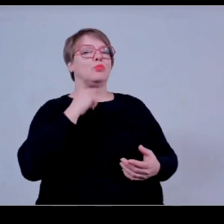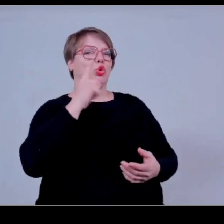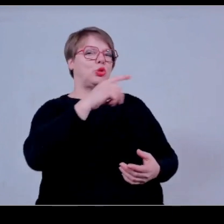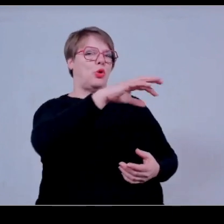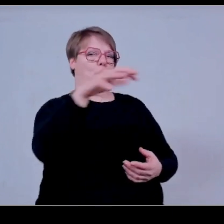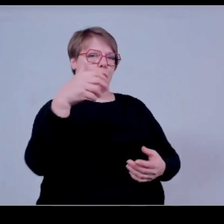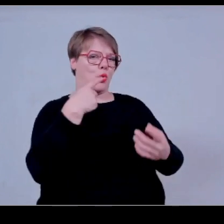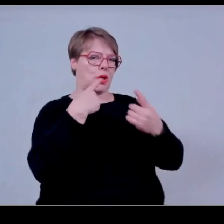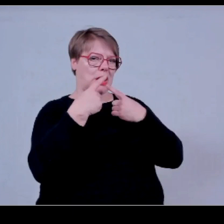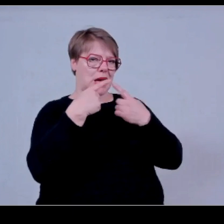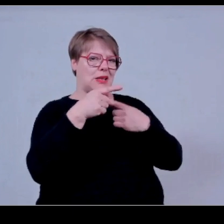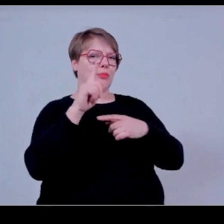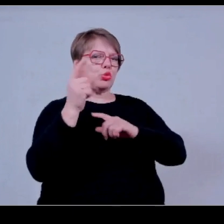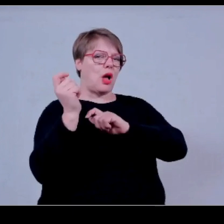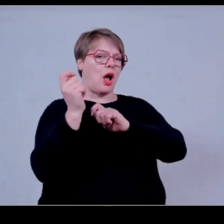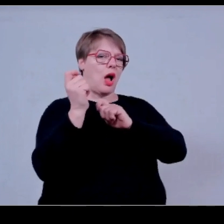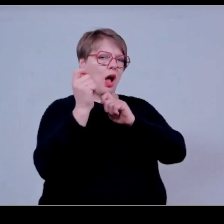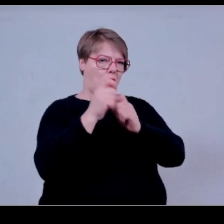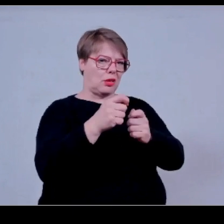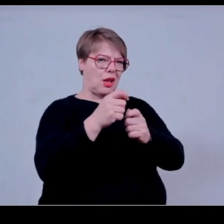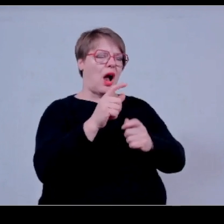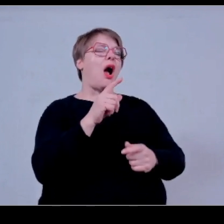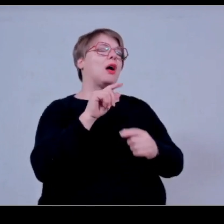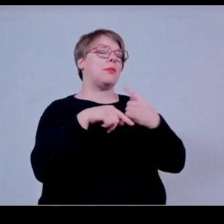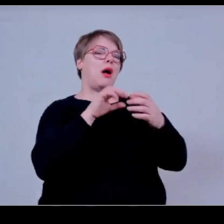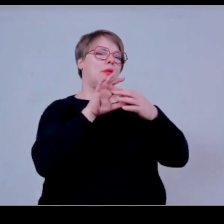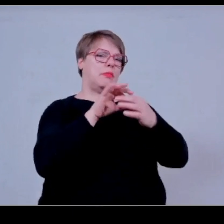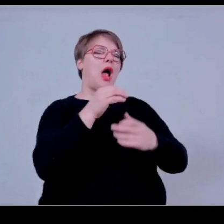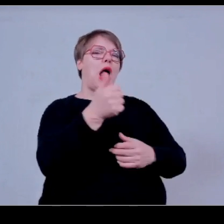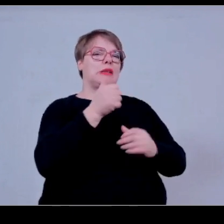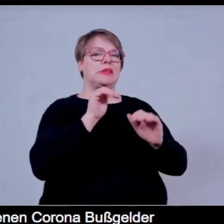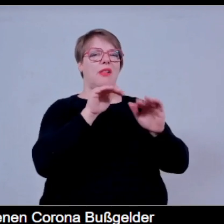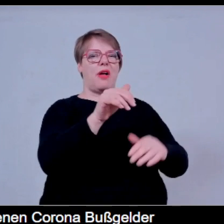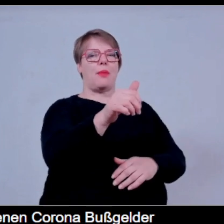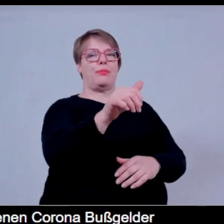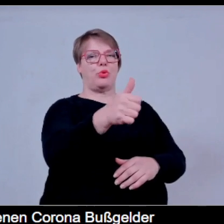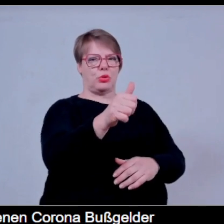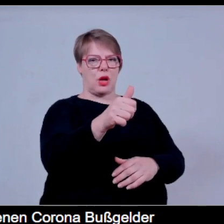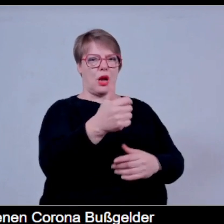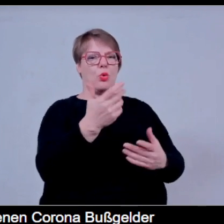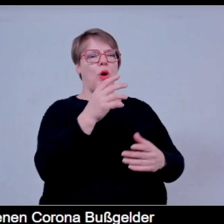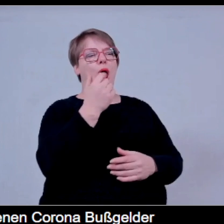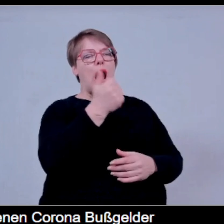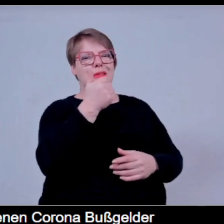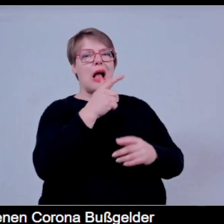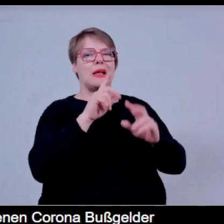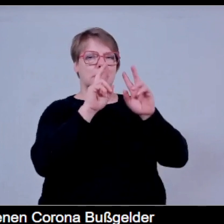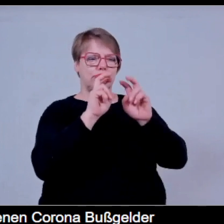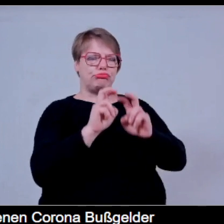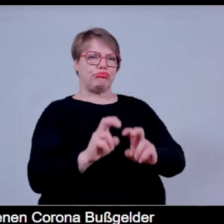Herr Holetschek, ich wollte gerne fragen, Corona, Sie sagten, beobachten das Infektionsgeschehen.